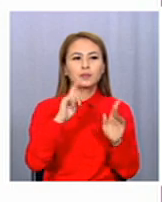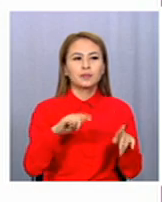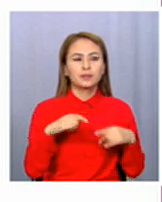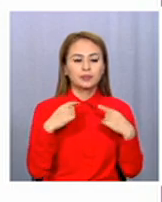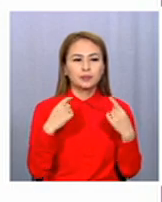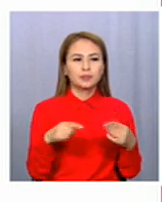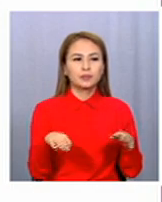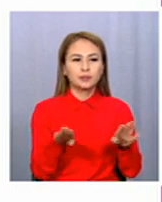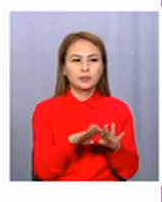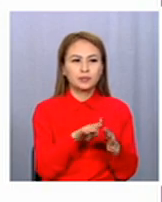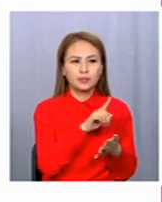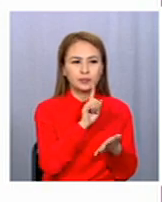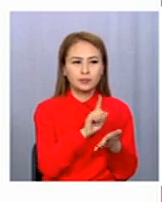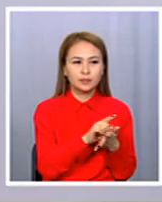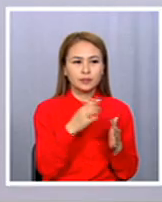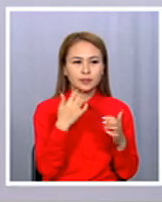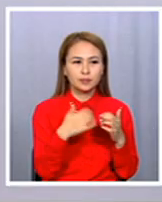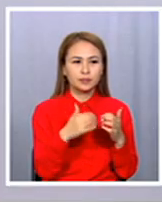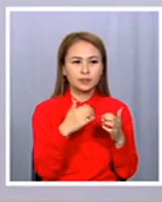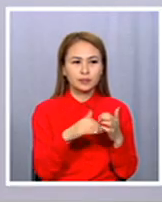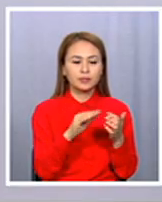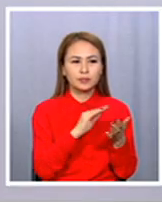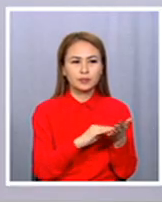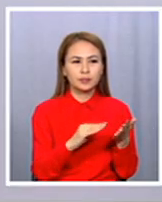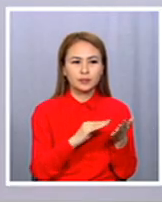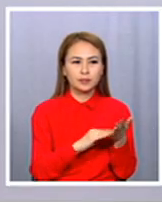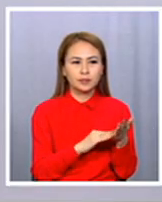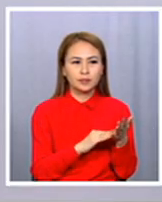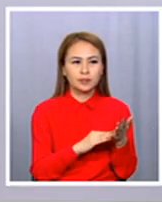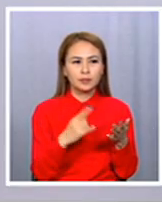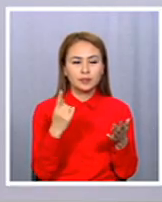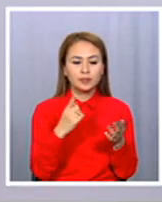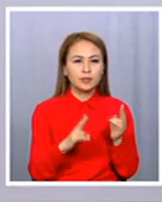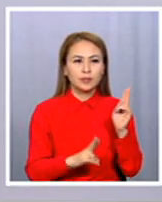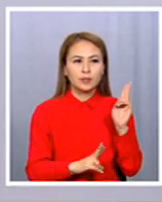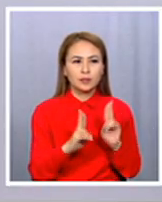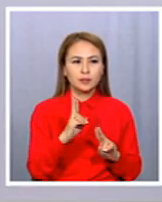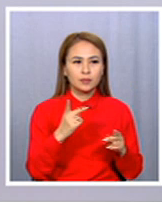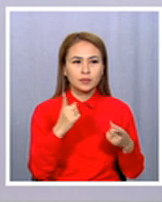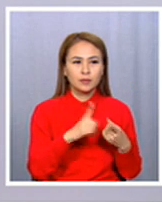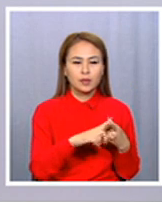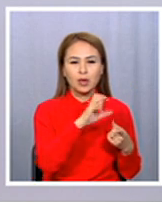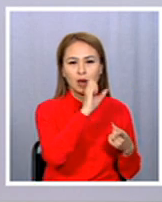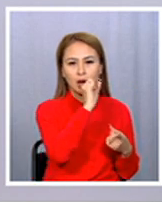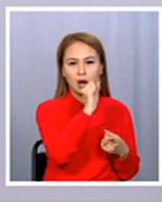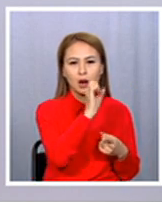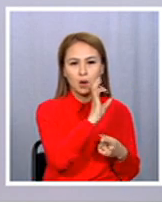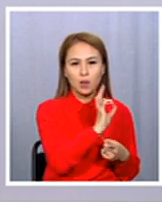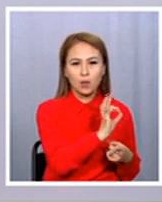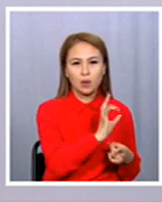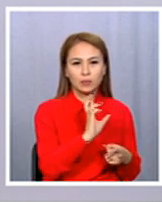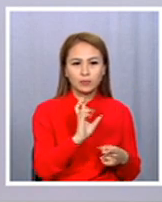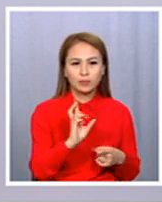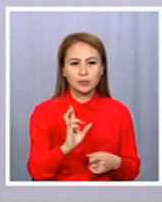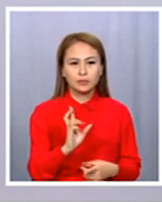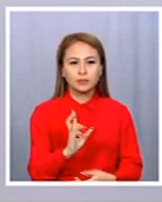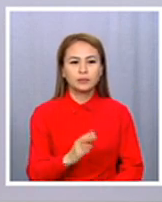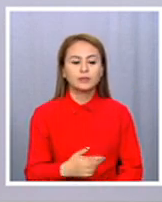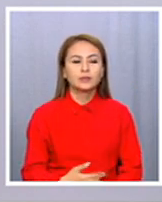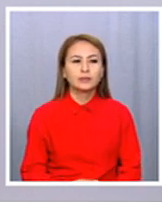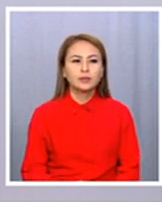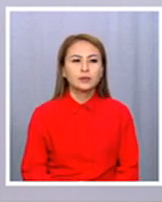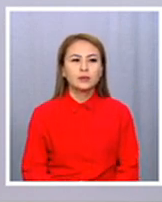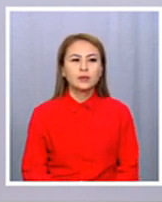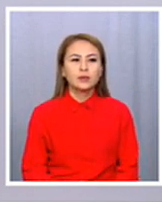міндетті түрде ортасында жазылады. Неге болар? Бірінші тәсіл бойынша А, О, Б бұрыш деп жазамыз да, және мына алдындағы